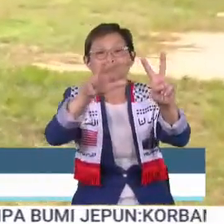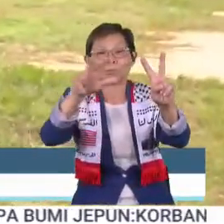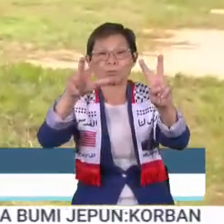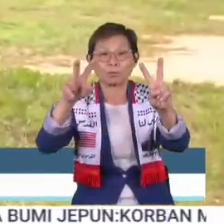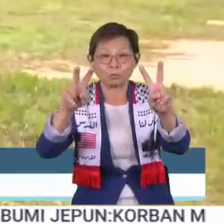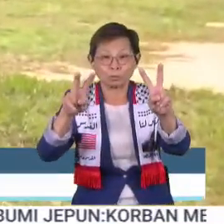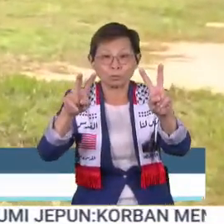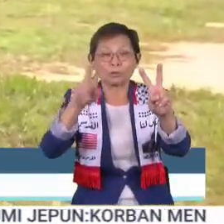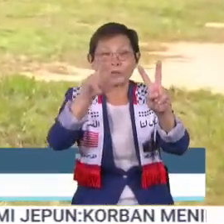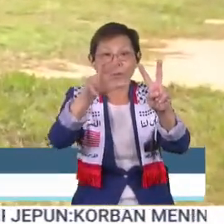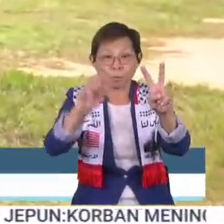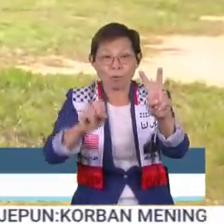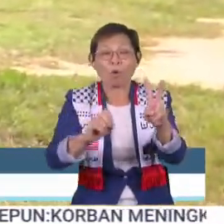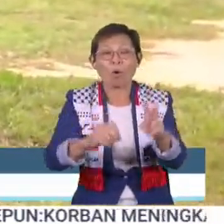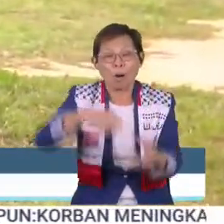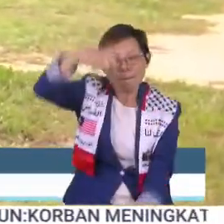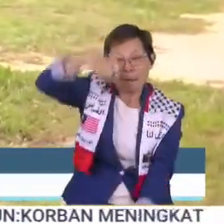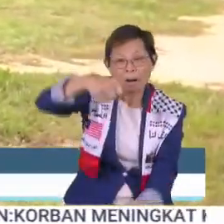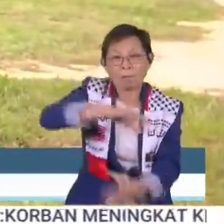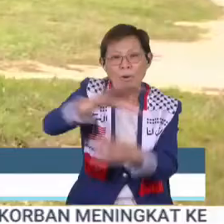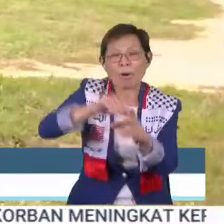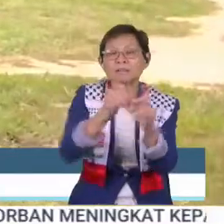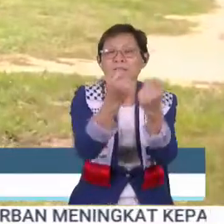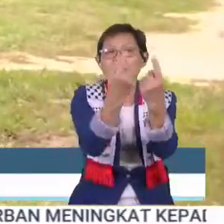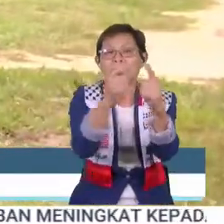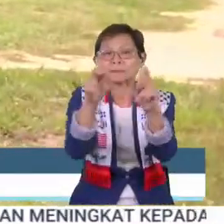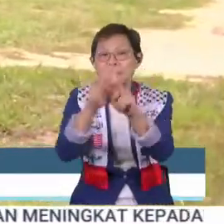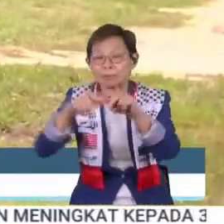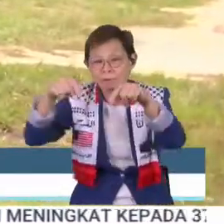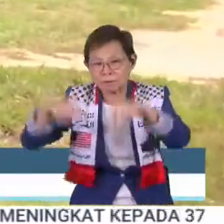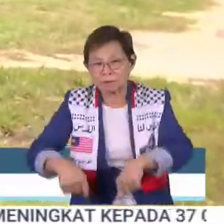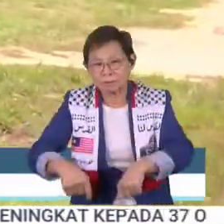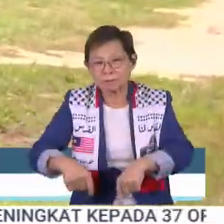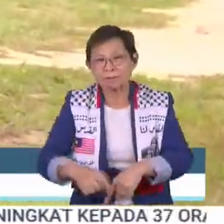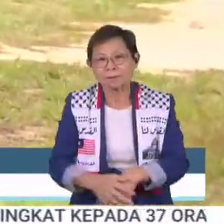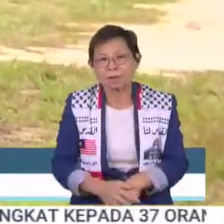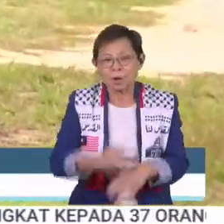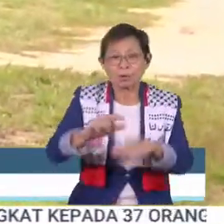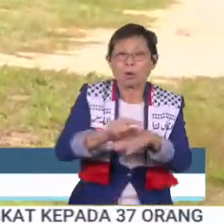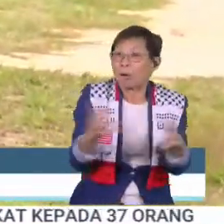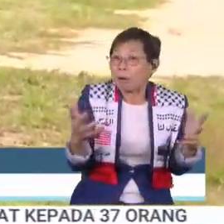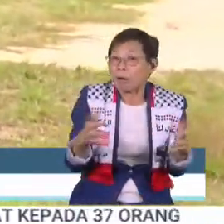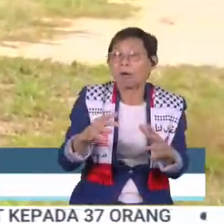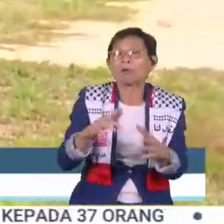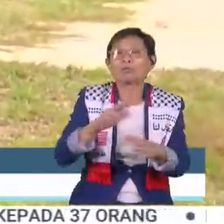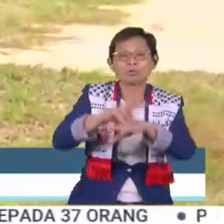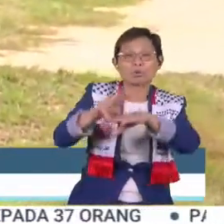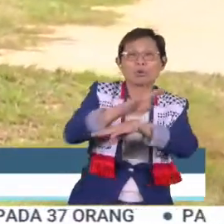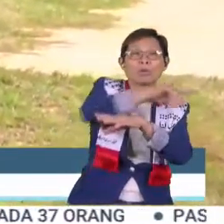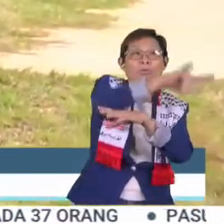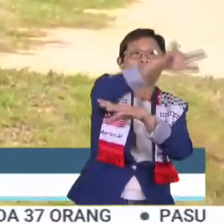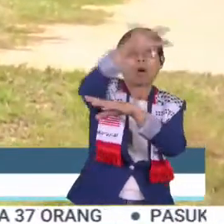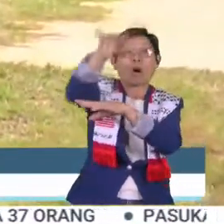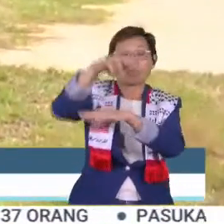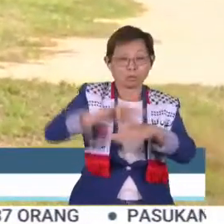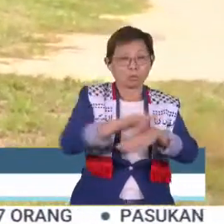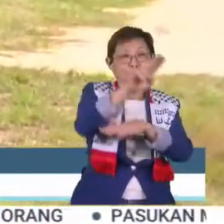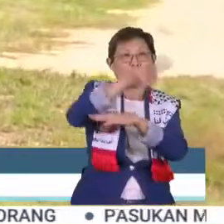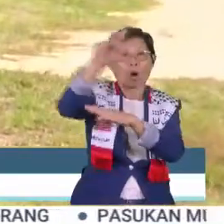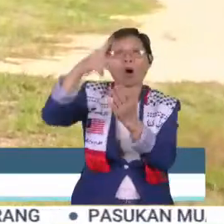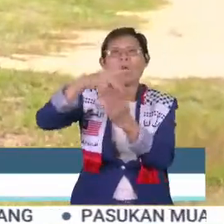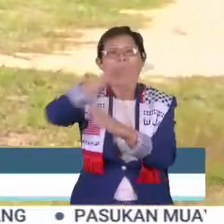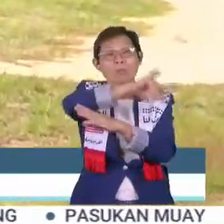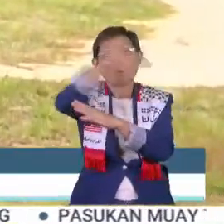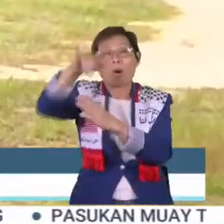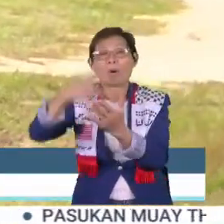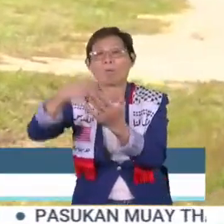diedarkan merangkumi 11 kampung di kawasan ini. Alternatif menggunakan laluan udara merupakan antara inisiatif